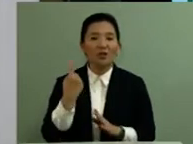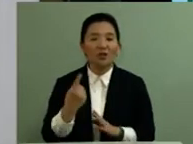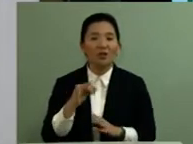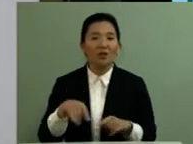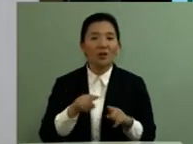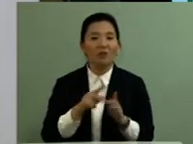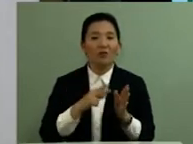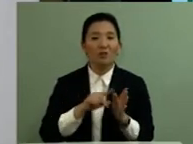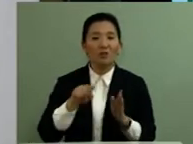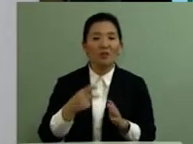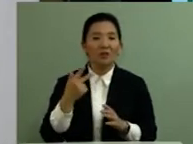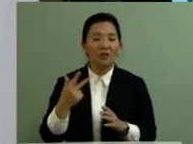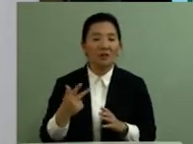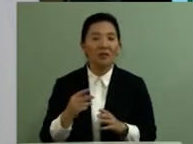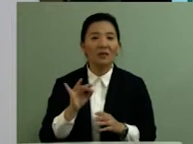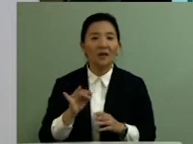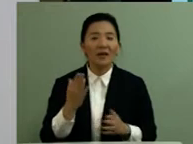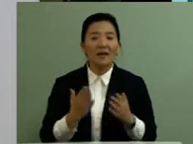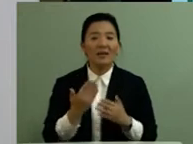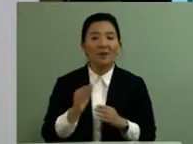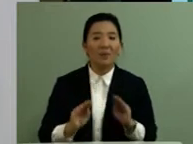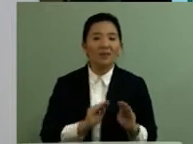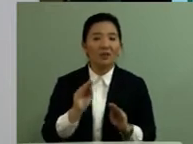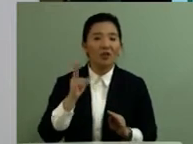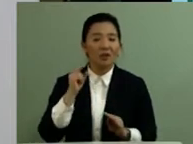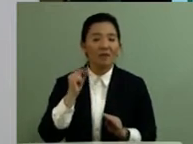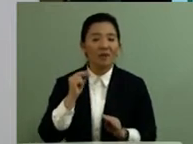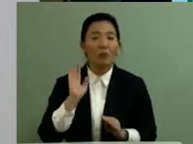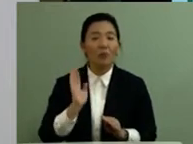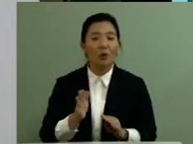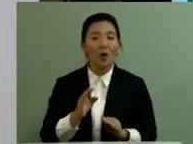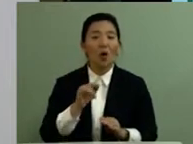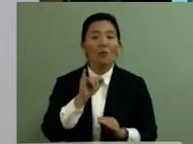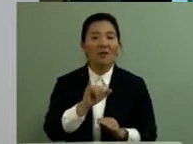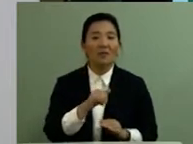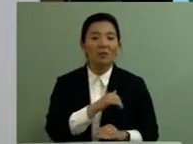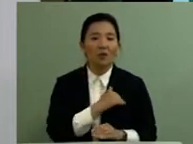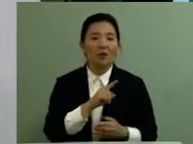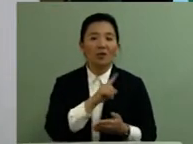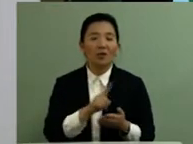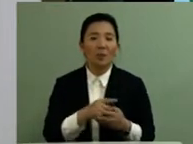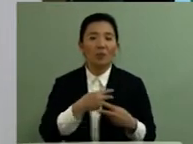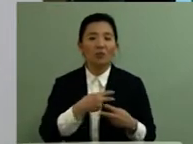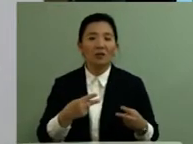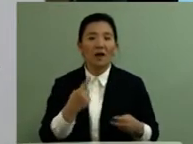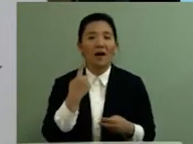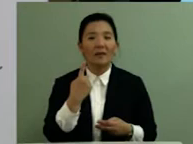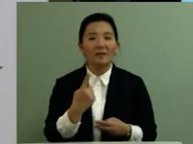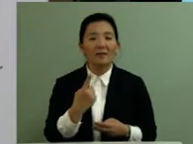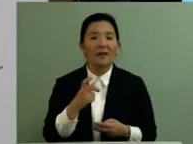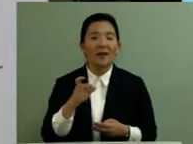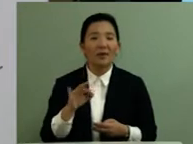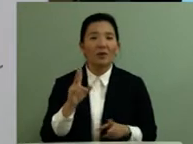получается 8,3. Если вы подставите числовые значения, то у вас температура должна получиться 1